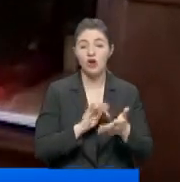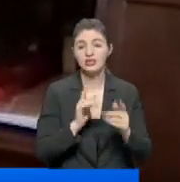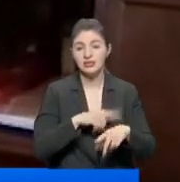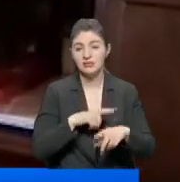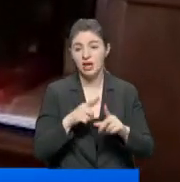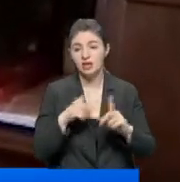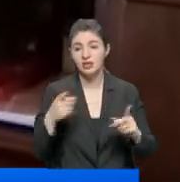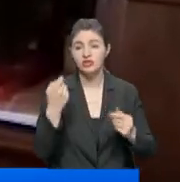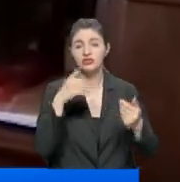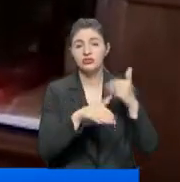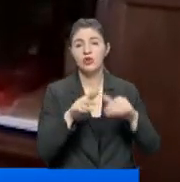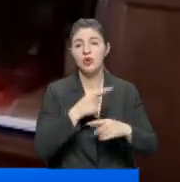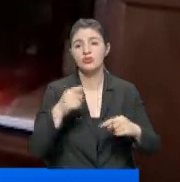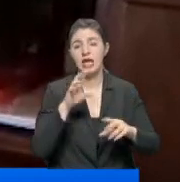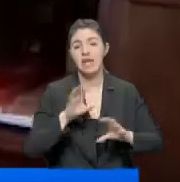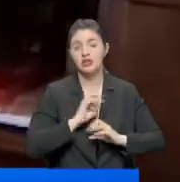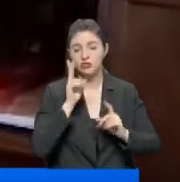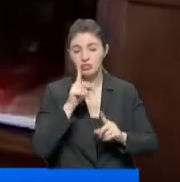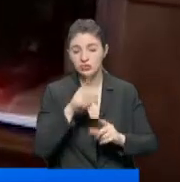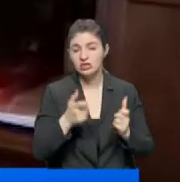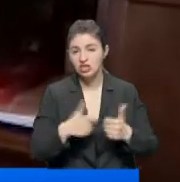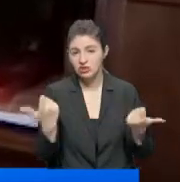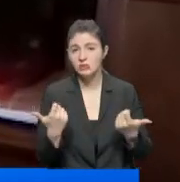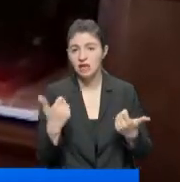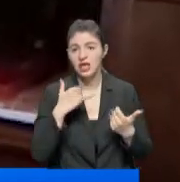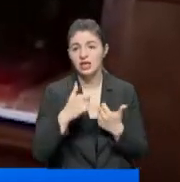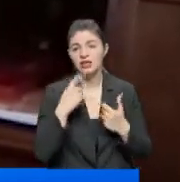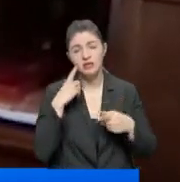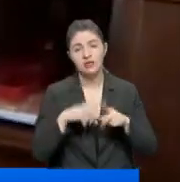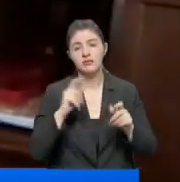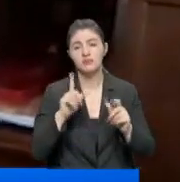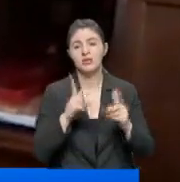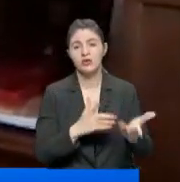istihdam üzerinde olumsuz etkileri göreceğimiz bu gelişmeleri yakından takip etmemiz gerekiyor.